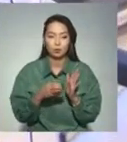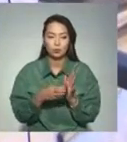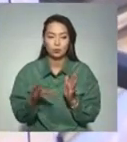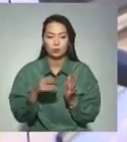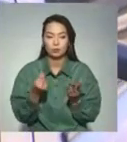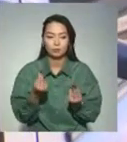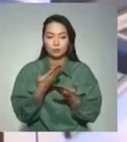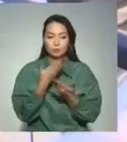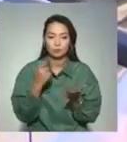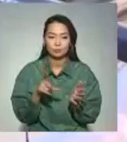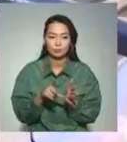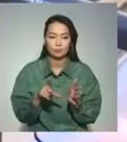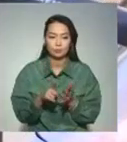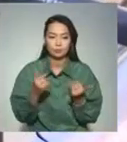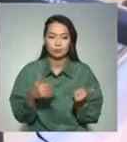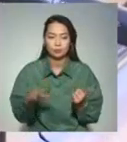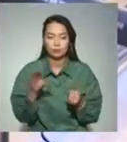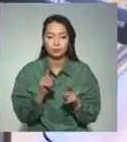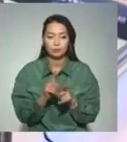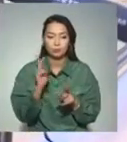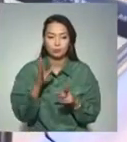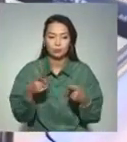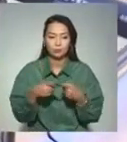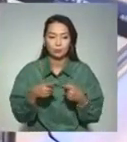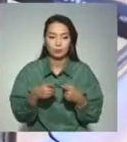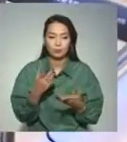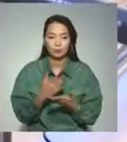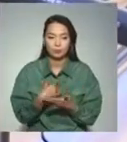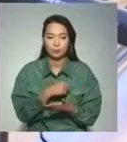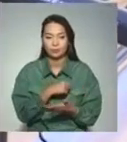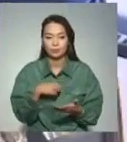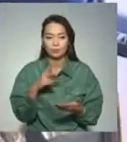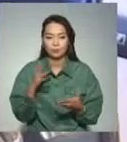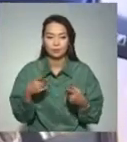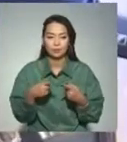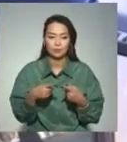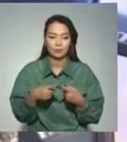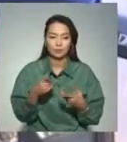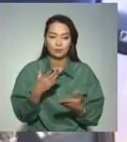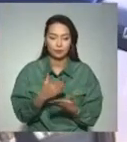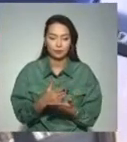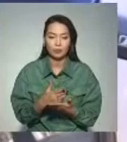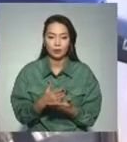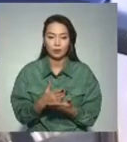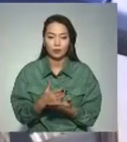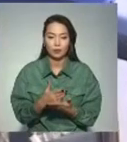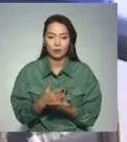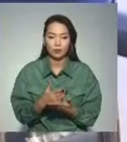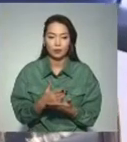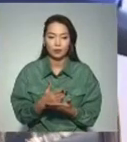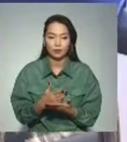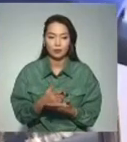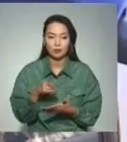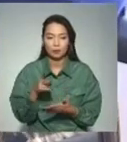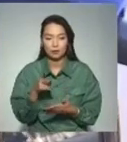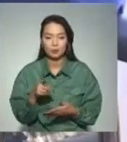жоқ қоған. Қазір бәрі квартирада жүр ғой. Менің өзім квартирада жүрім қазір. Тірнектеп жүріп әйтеуір 2000 теңгеден,